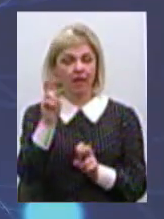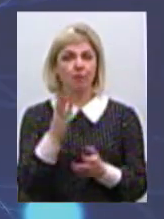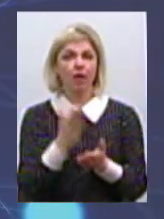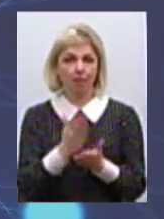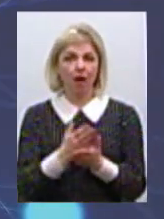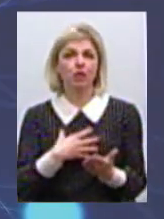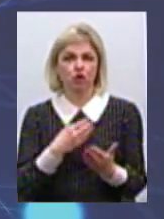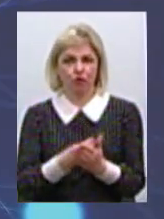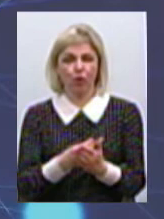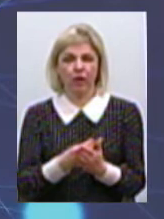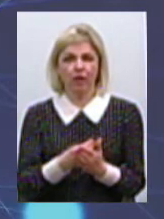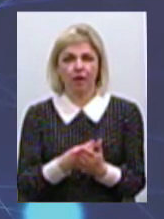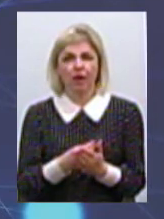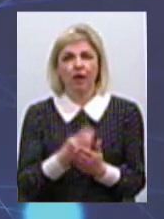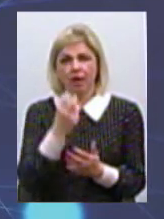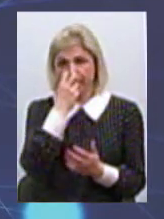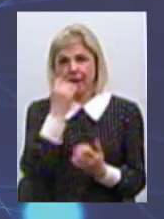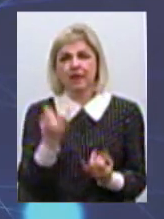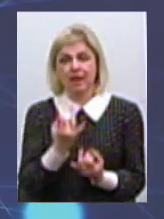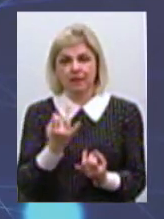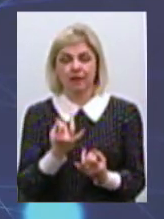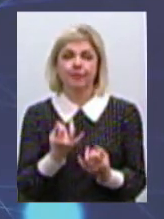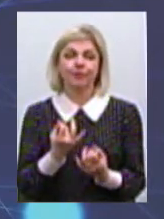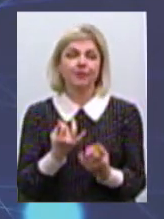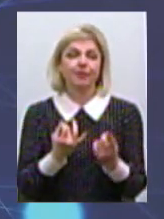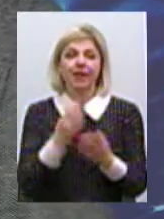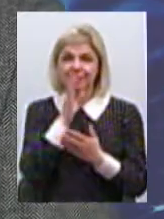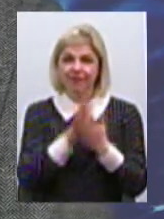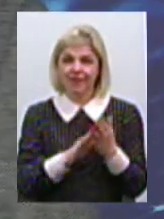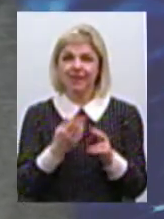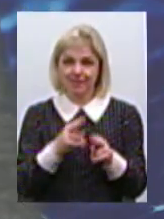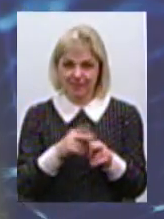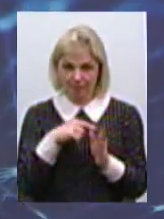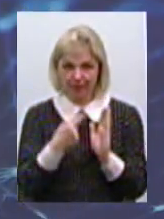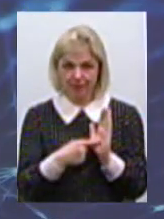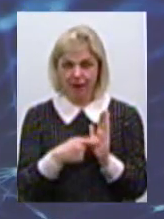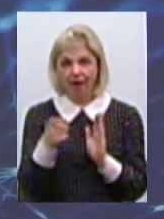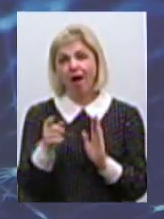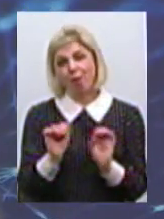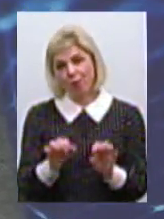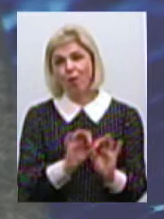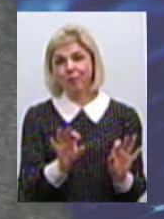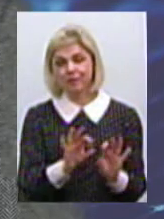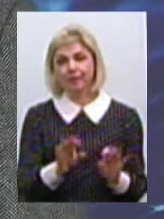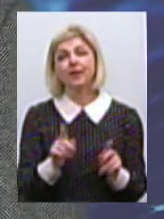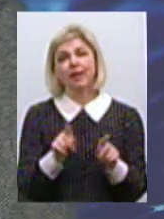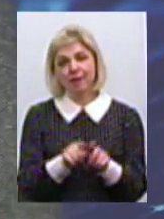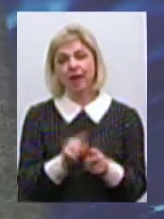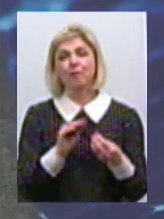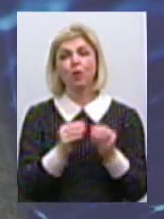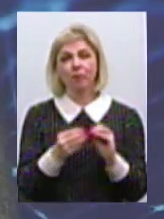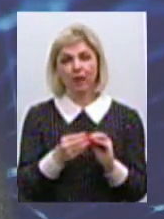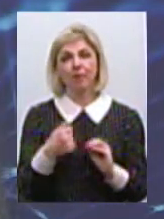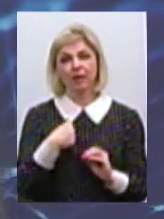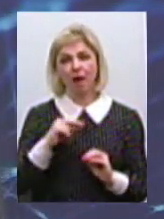інтереси. Це питання? Ви хочете себе підтвердити? Чи прокоментуйте. Такі проблеми були, я